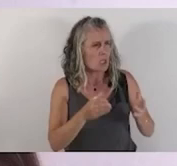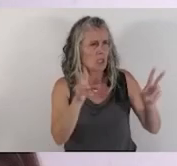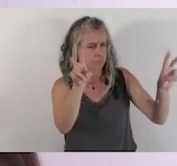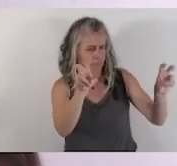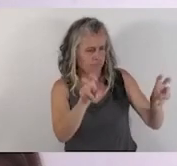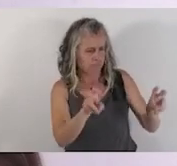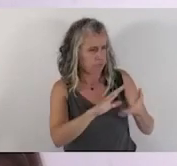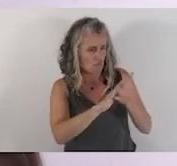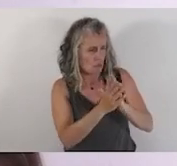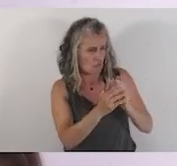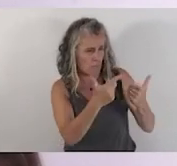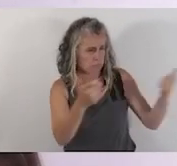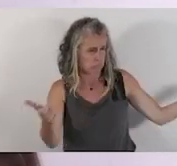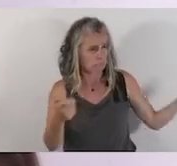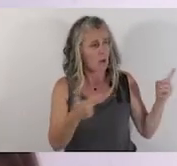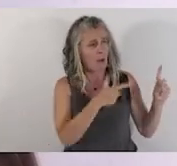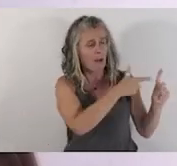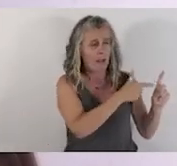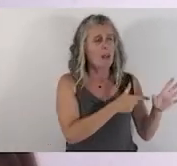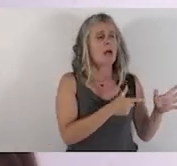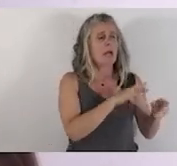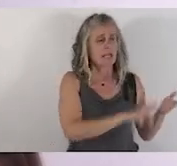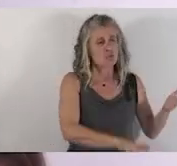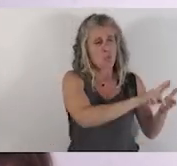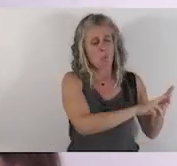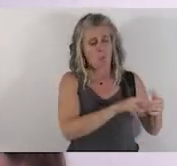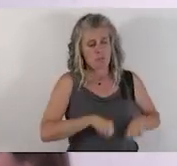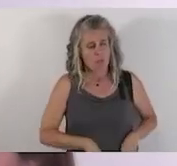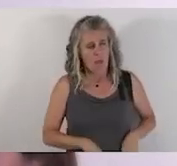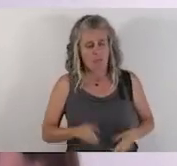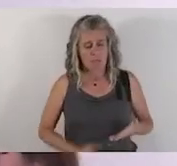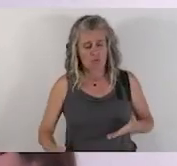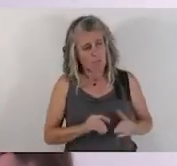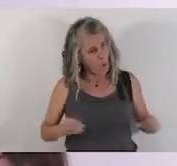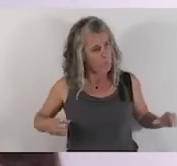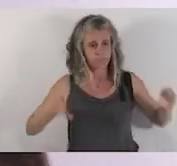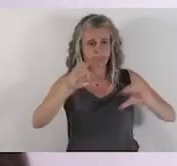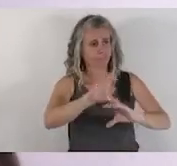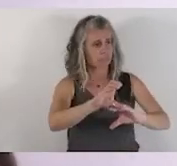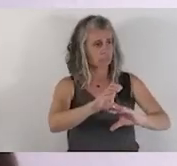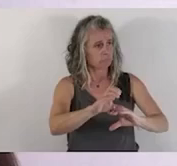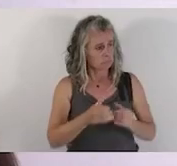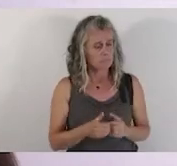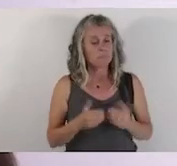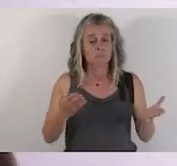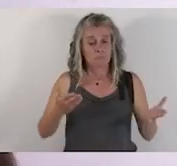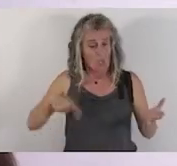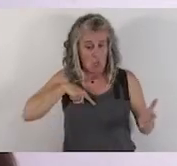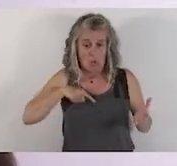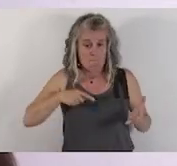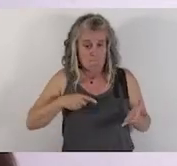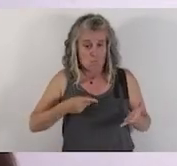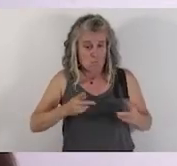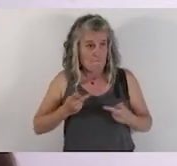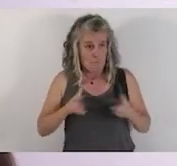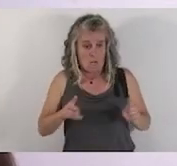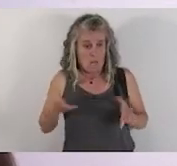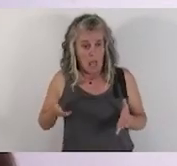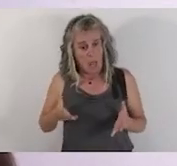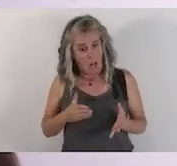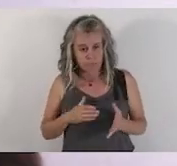sont cofinancées par la région, l'État et le département. La ville abonde le subventionnement de ces structures.